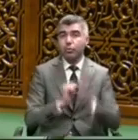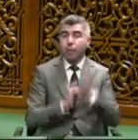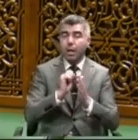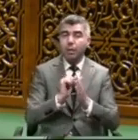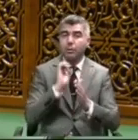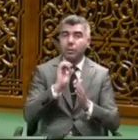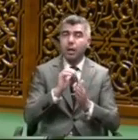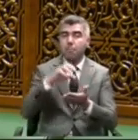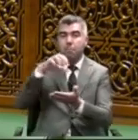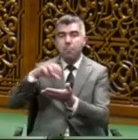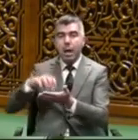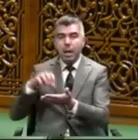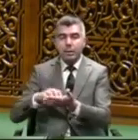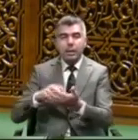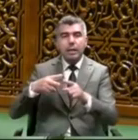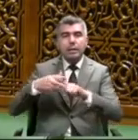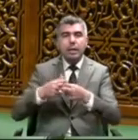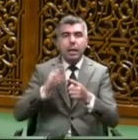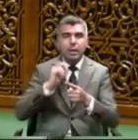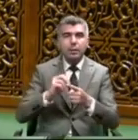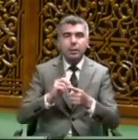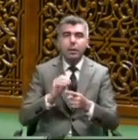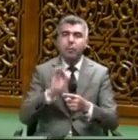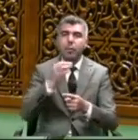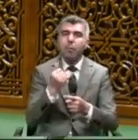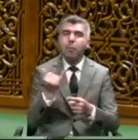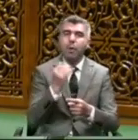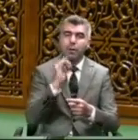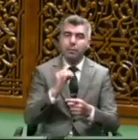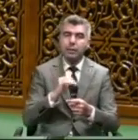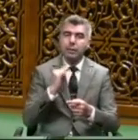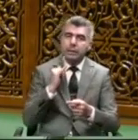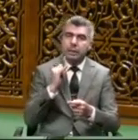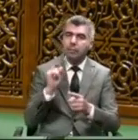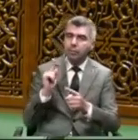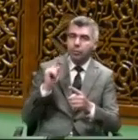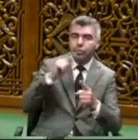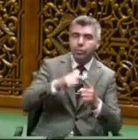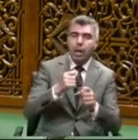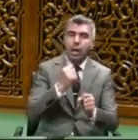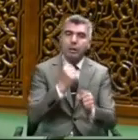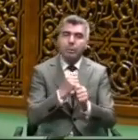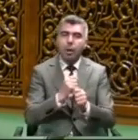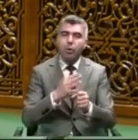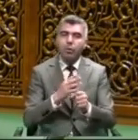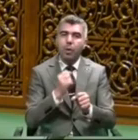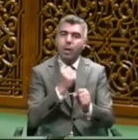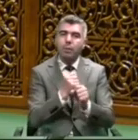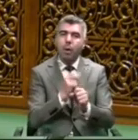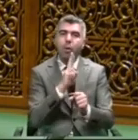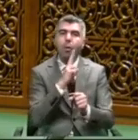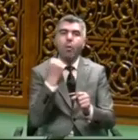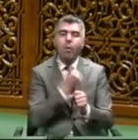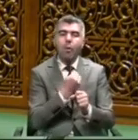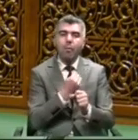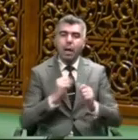باحداث مناطق صناعيه بمواصفات تشجع المستثمر على الاستثمار مع العمل من داخل الحكومه وتعبئتها